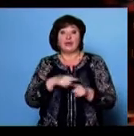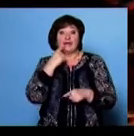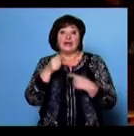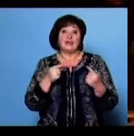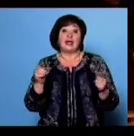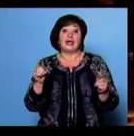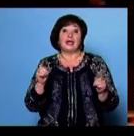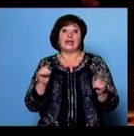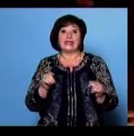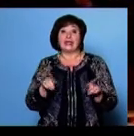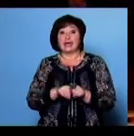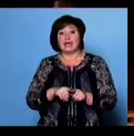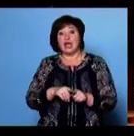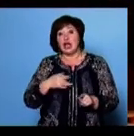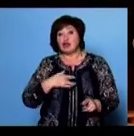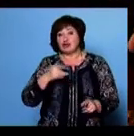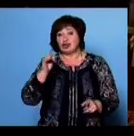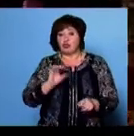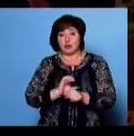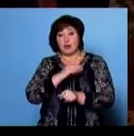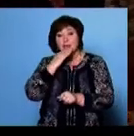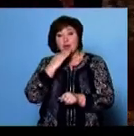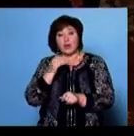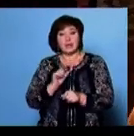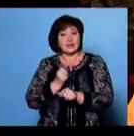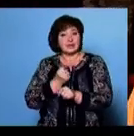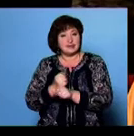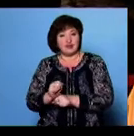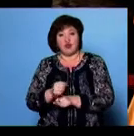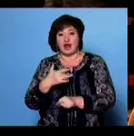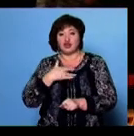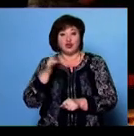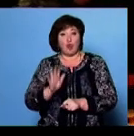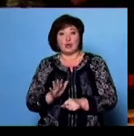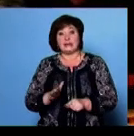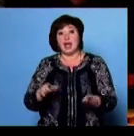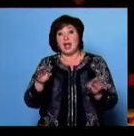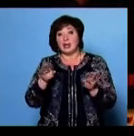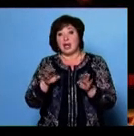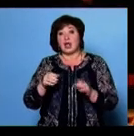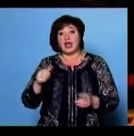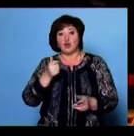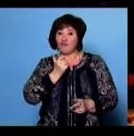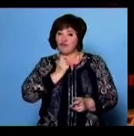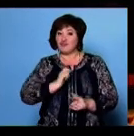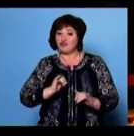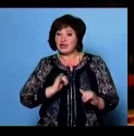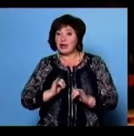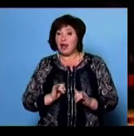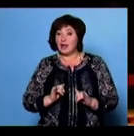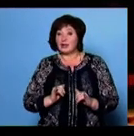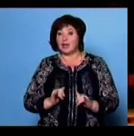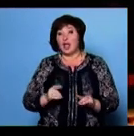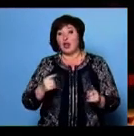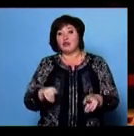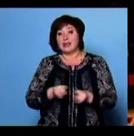Это мой Скарпио, и я его люблю. В этом образе много насилия, жестокости, но нет вульгарности. Герой очень воспитанный, элегантный, он как